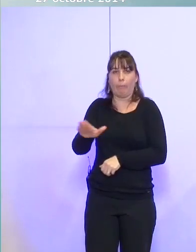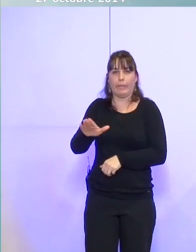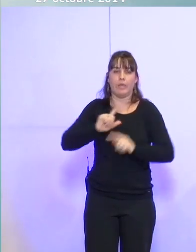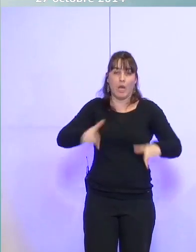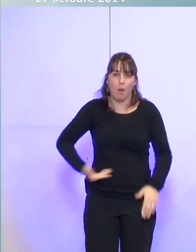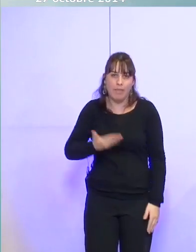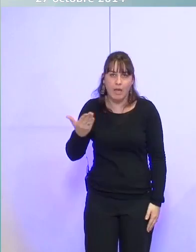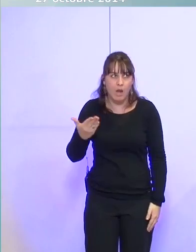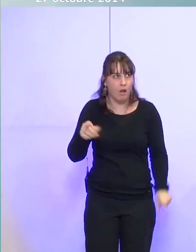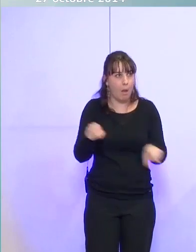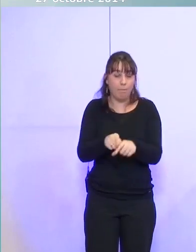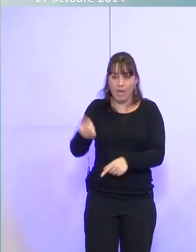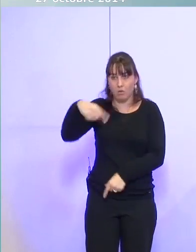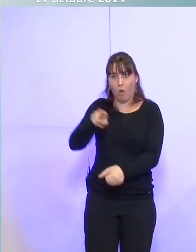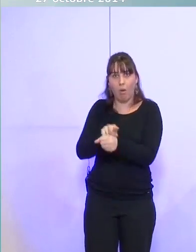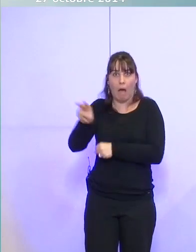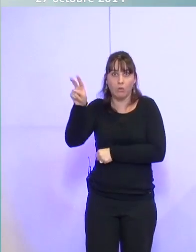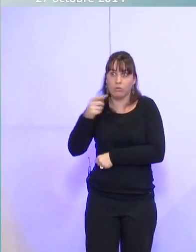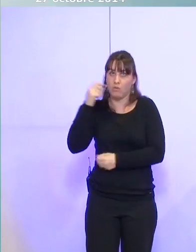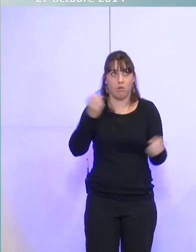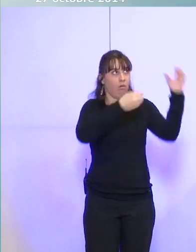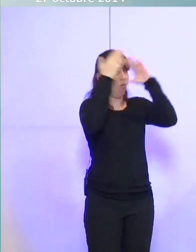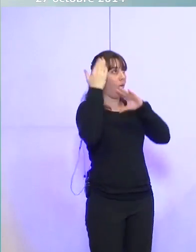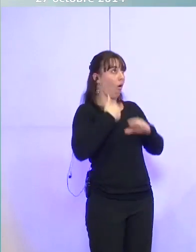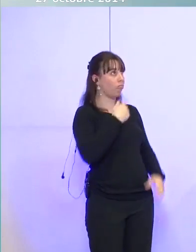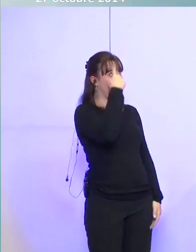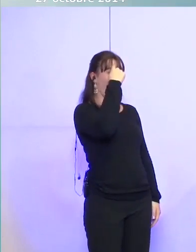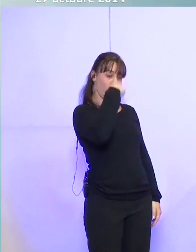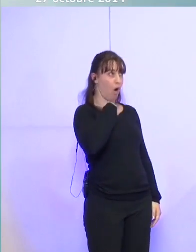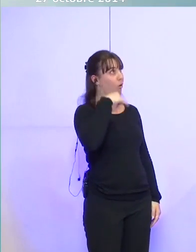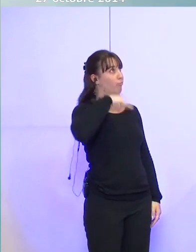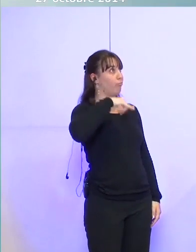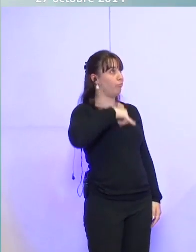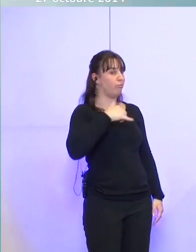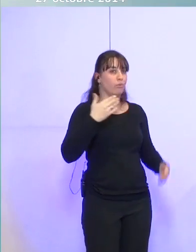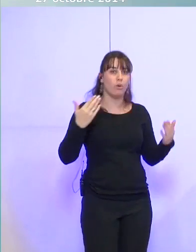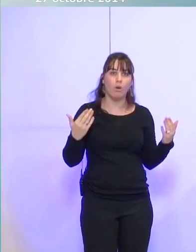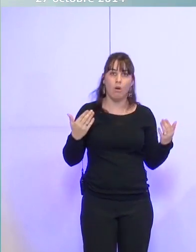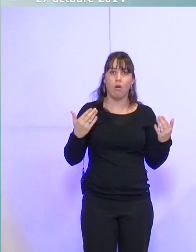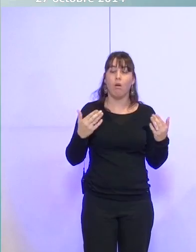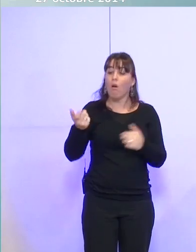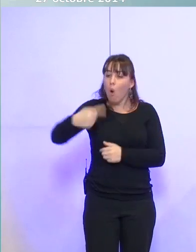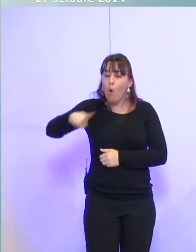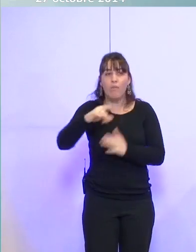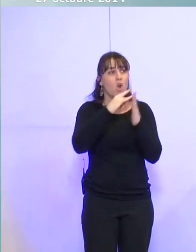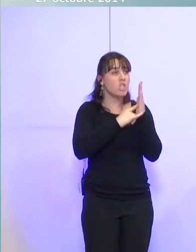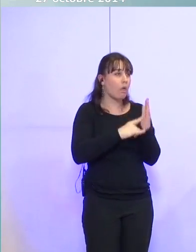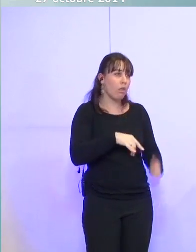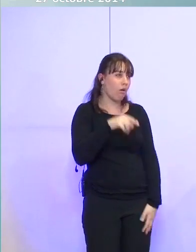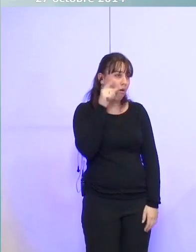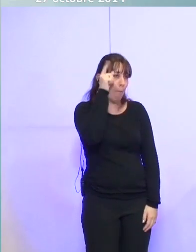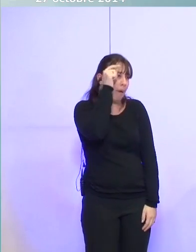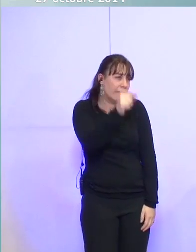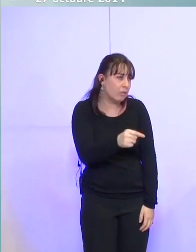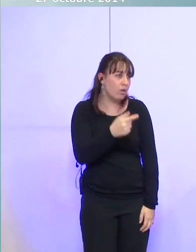en est presque une insulte à l'intelligence des volontaires. Finalement, ces derniers doivent signer une charte ridicule écrite comme une